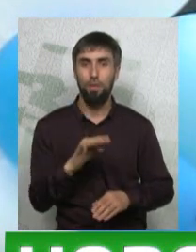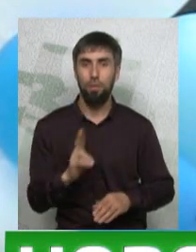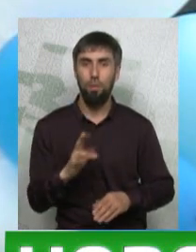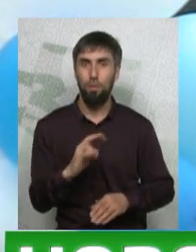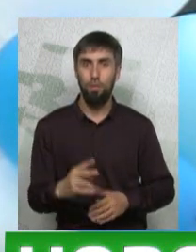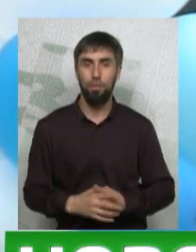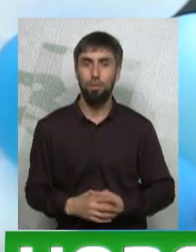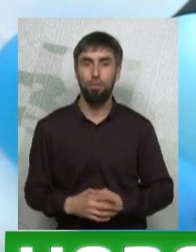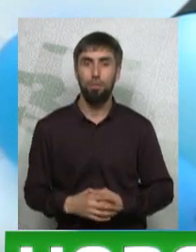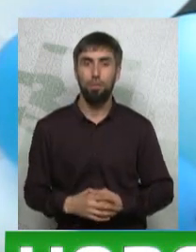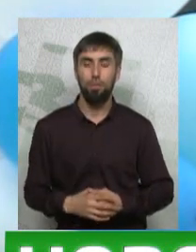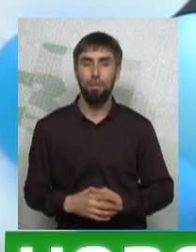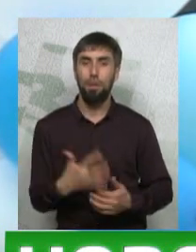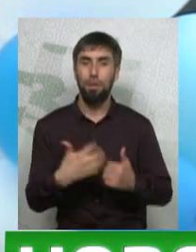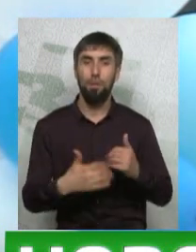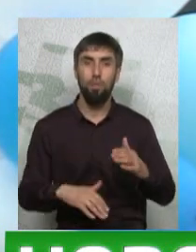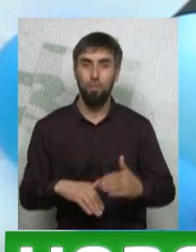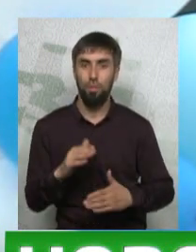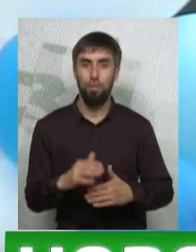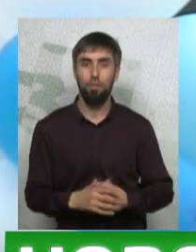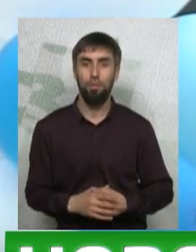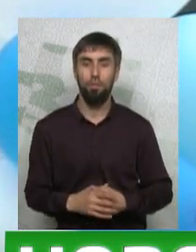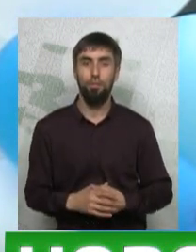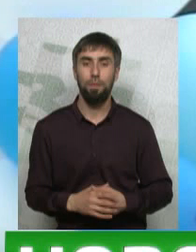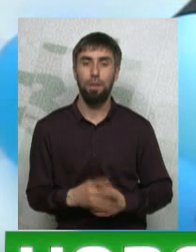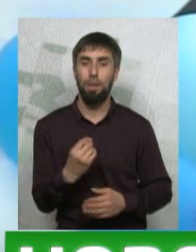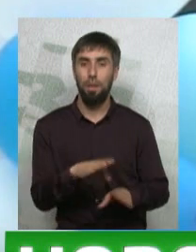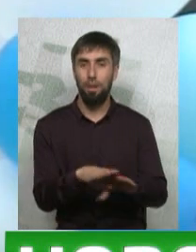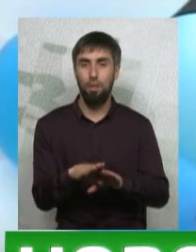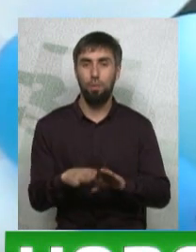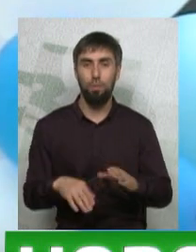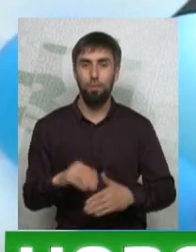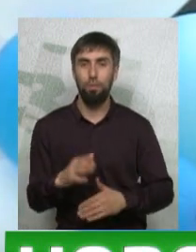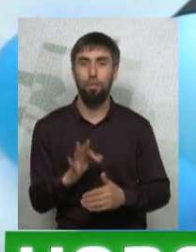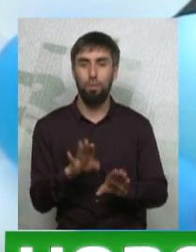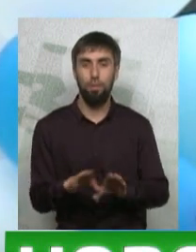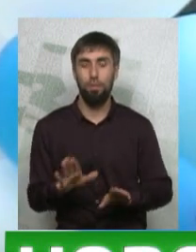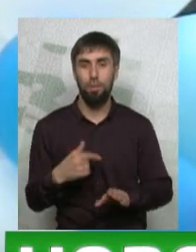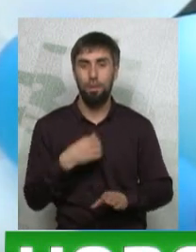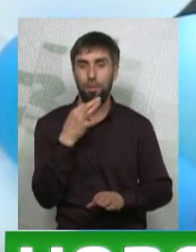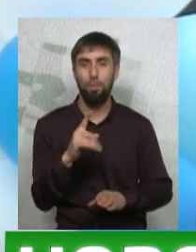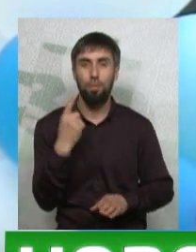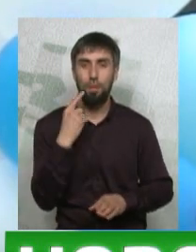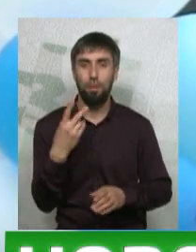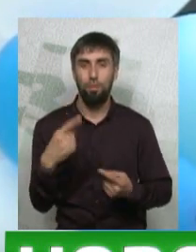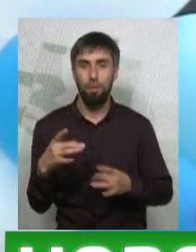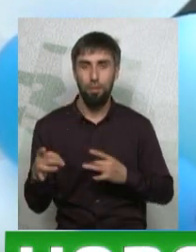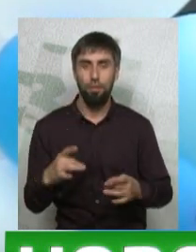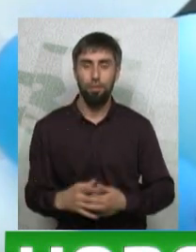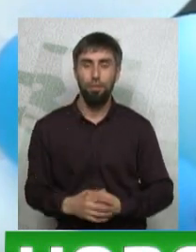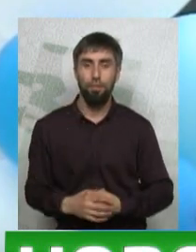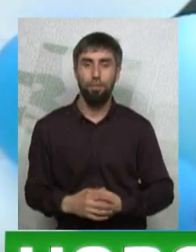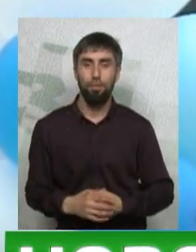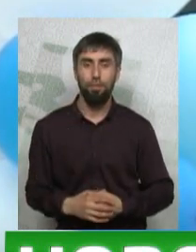Он среди лучших, на равных лучший. Вот так вот я выражу, чтобы не обидеть другие